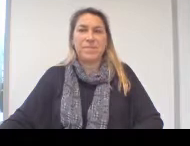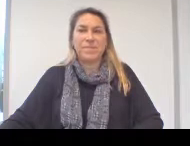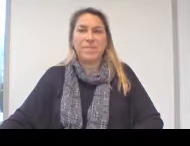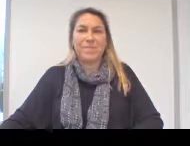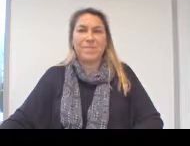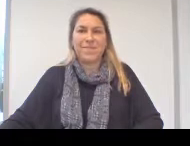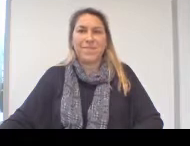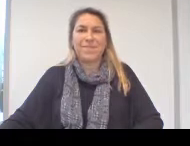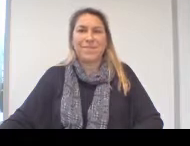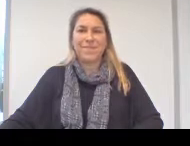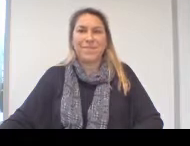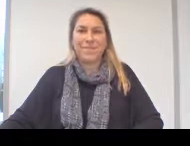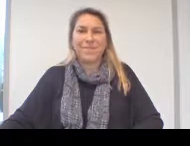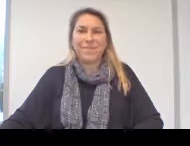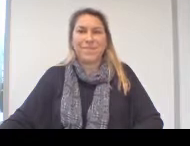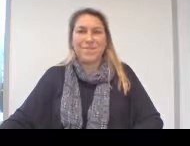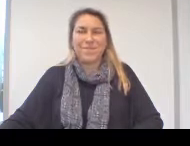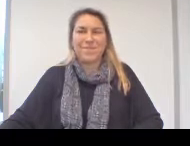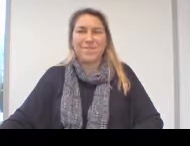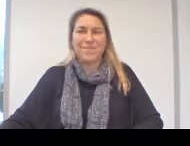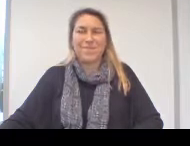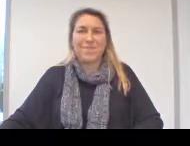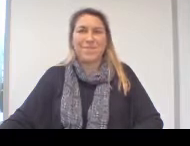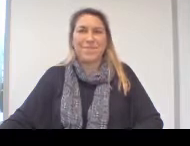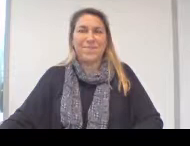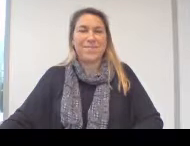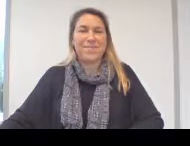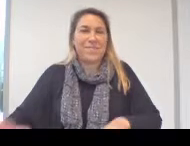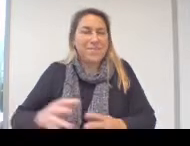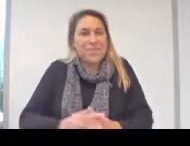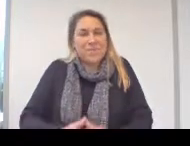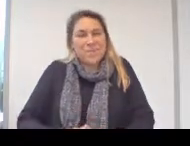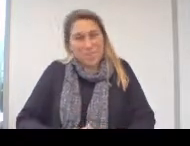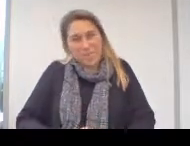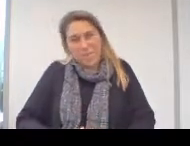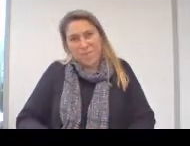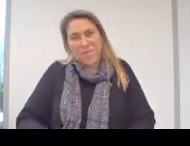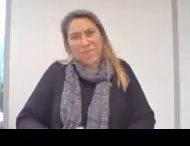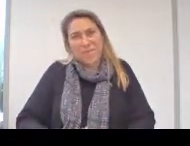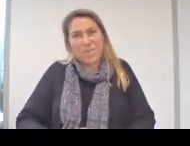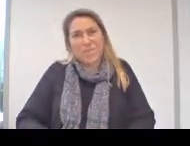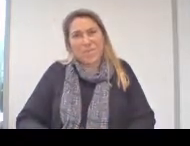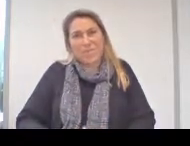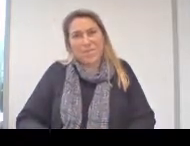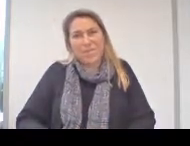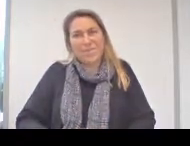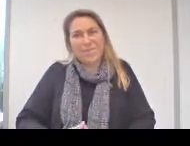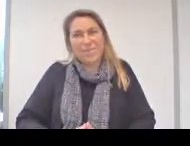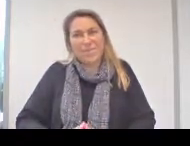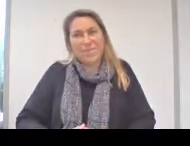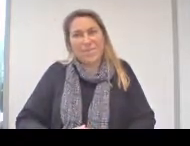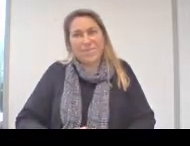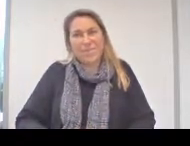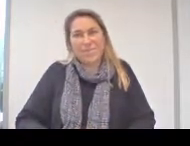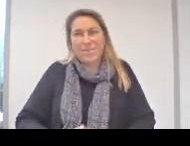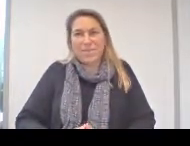C'est-à-dire que les structures proposent à leurs salariés, bah, ne serait-ce que pour être en phase avec des horaires parfois qui sont un peu flexibles, la